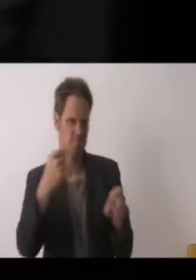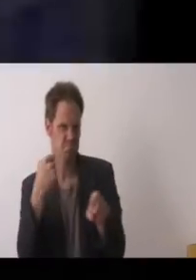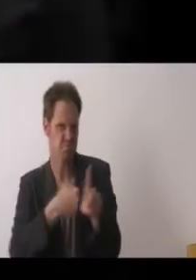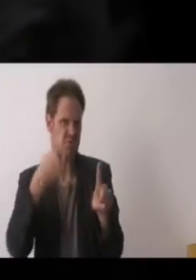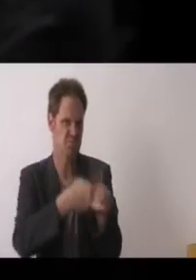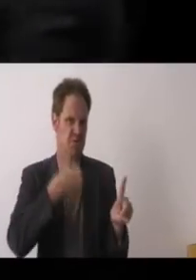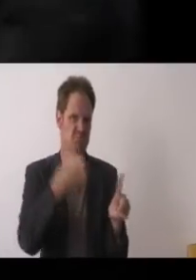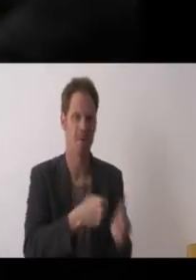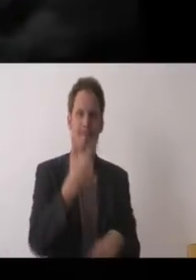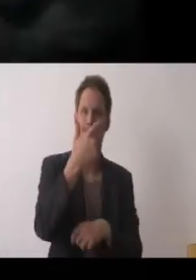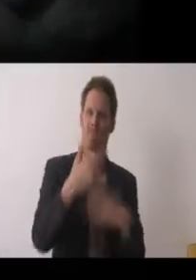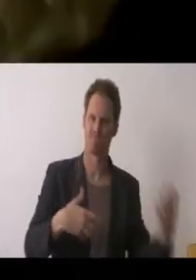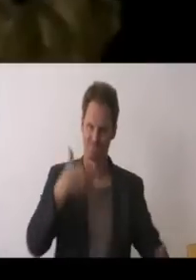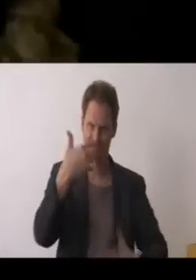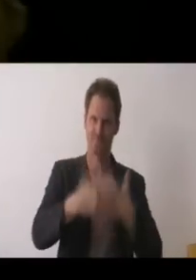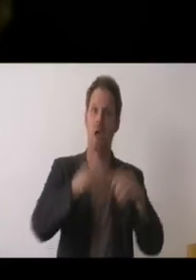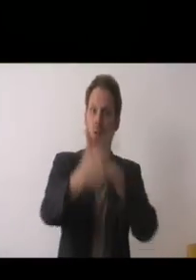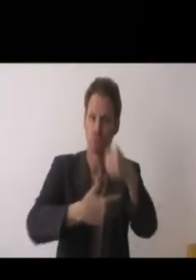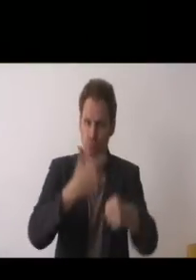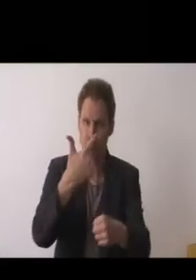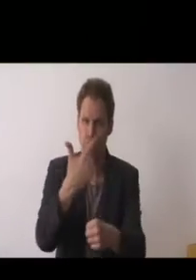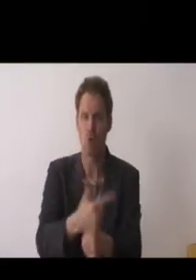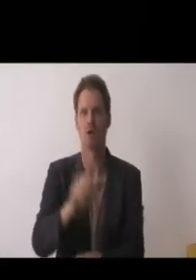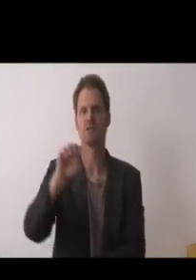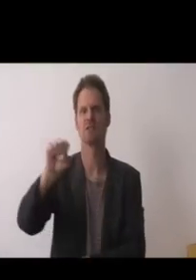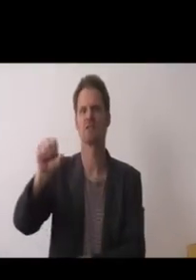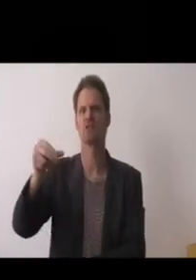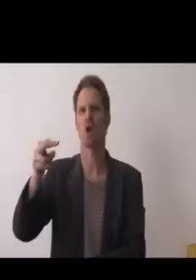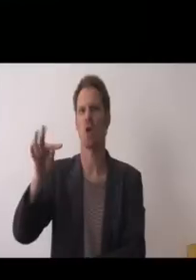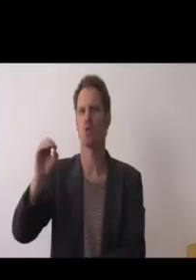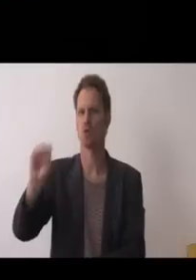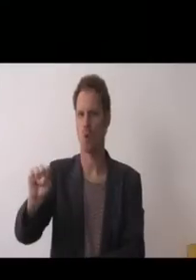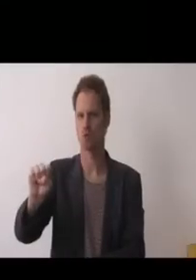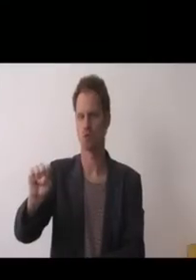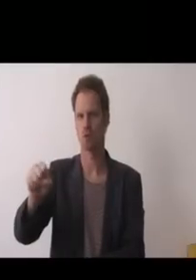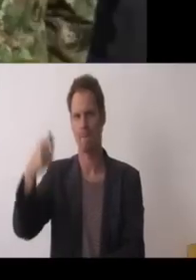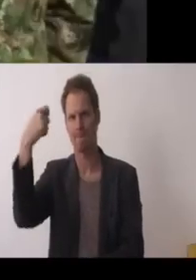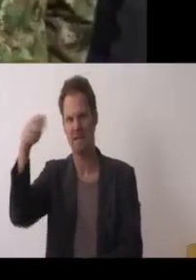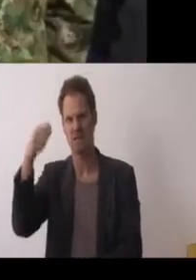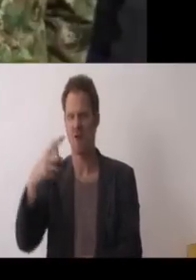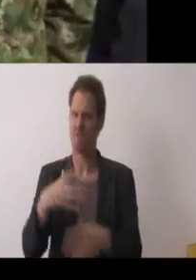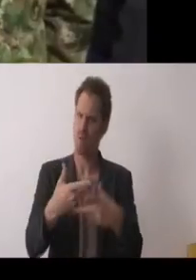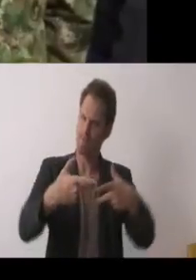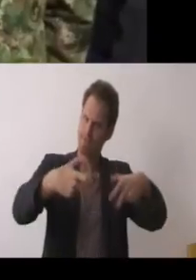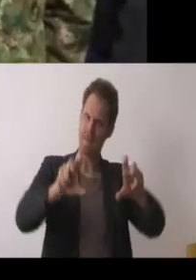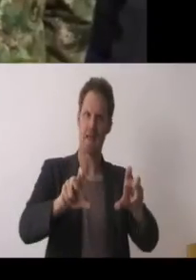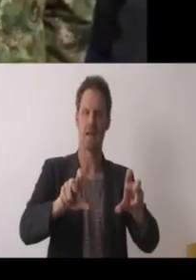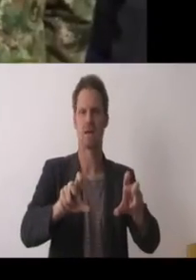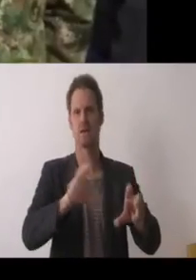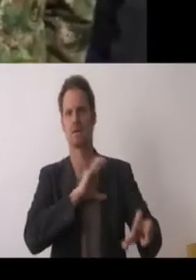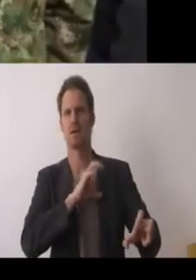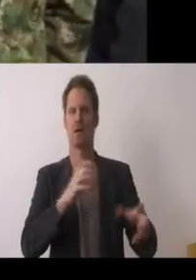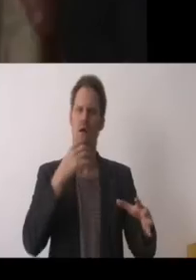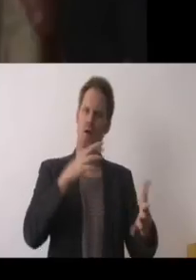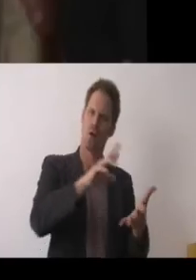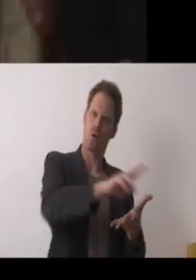de bataille. Il faudra attendre 12 ans pour que le gouvernement du président Santos tente à nouveau un règlement pacifique du conflit.